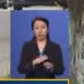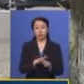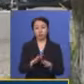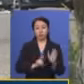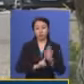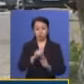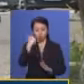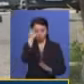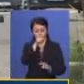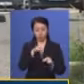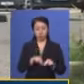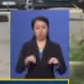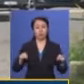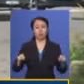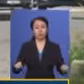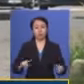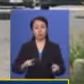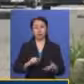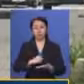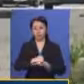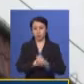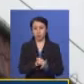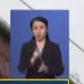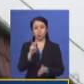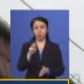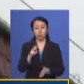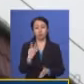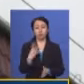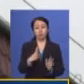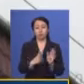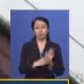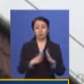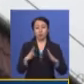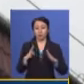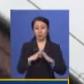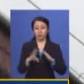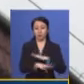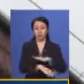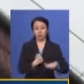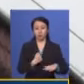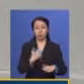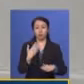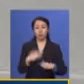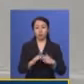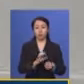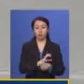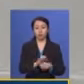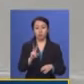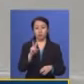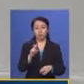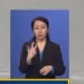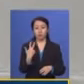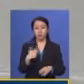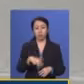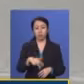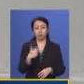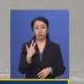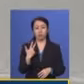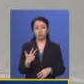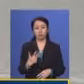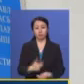с начала года в Петропавловске зарегистрировано 249 квартирных краж. Из них окончено производством 233.